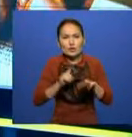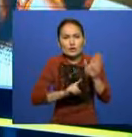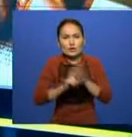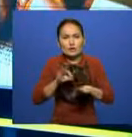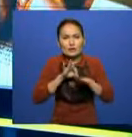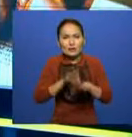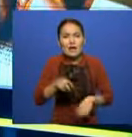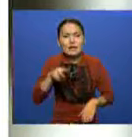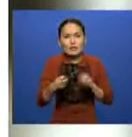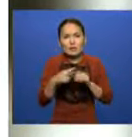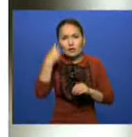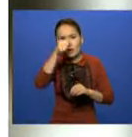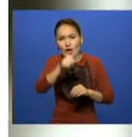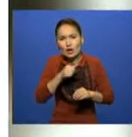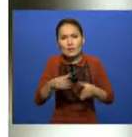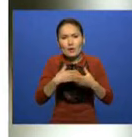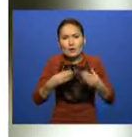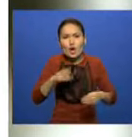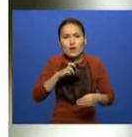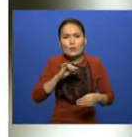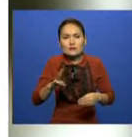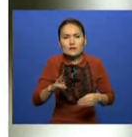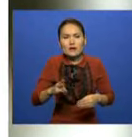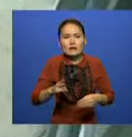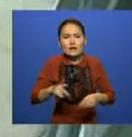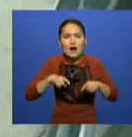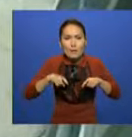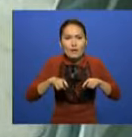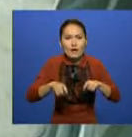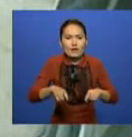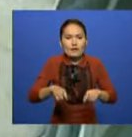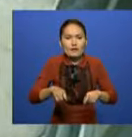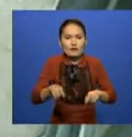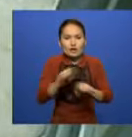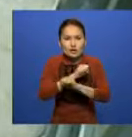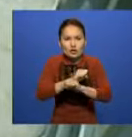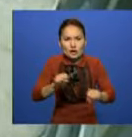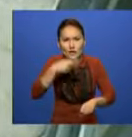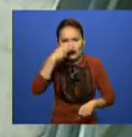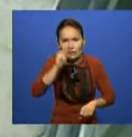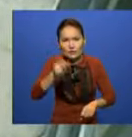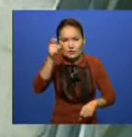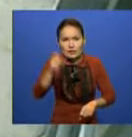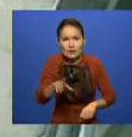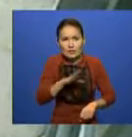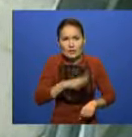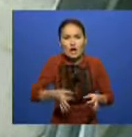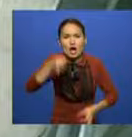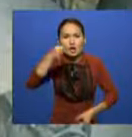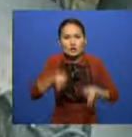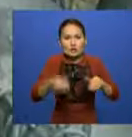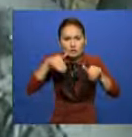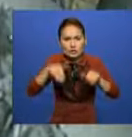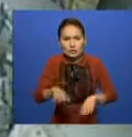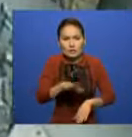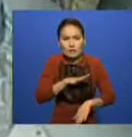Ол 2013 жылдың көктемінде Бостон марафоны кезінде жарылыс жасады деп айыпталуда. Алғашқы отырыста күдіктінің тағдырын шешетін сот алқасы